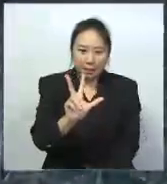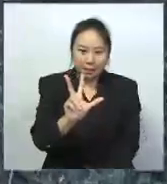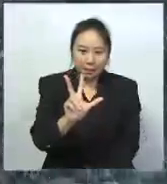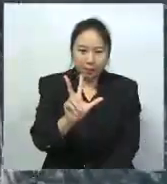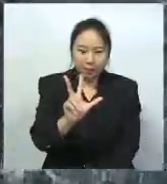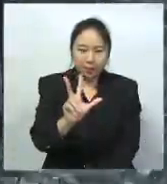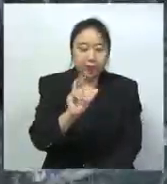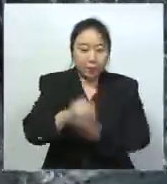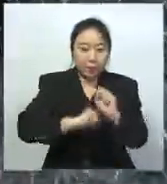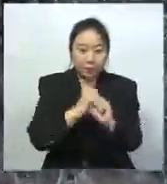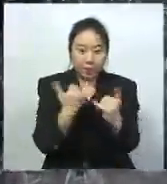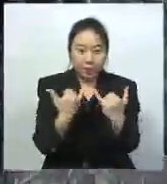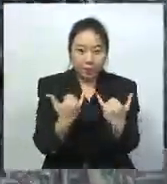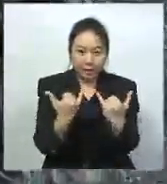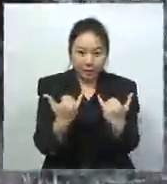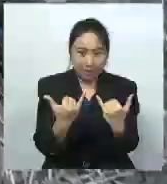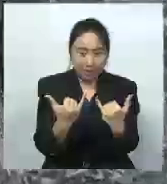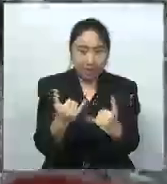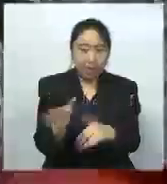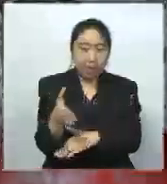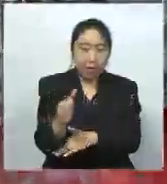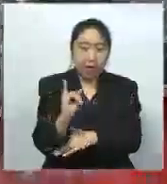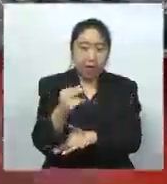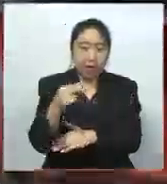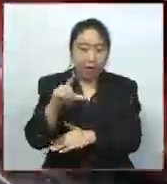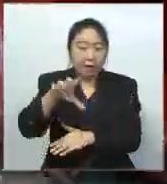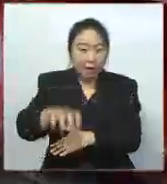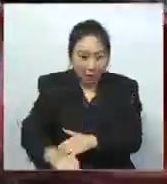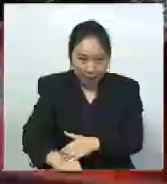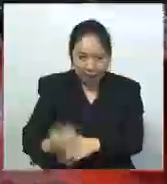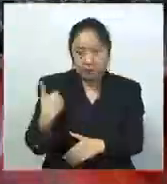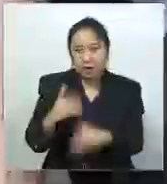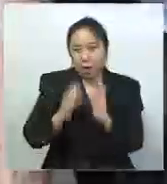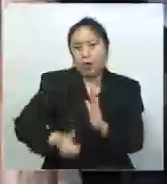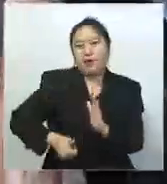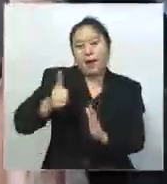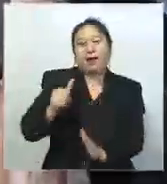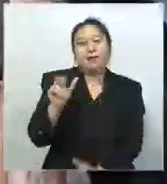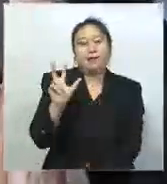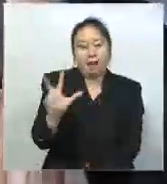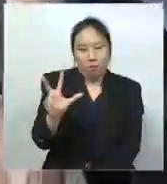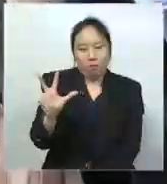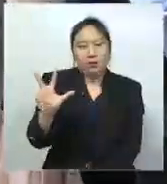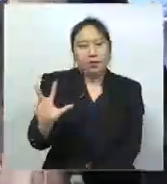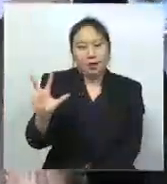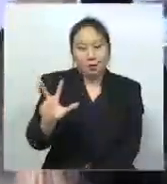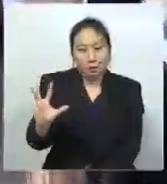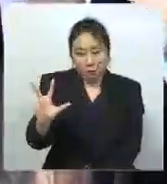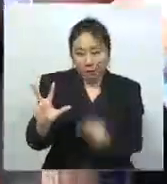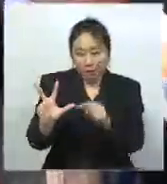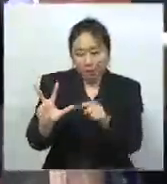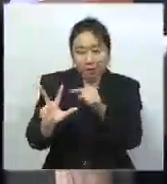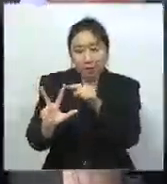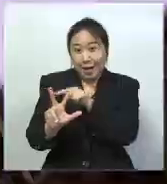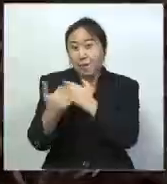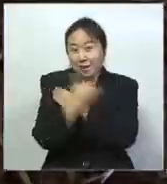โดยปีนี้นะครับการแข่งขันจับปลาไหลนานาชาติเนี่ยมีผู้ชนะรวมกัน3คนนะครับทั้ง3คนเนี่ยมาจากคน